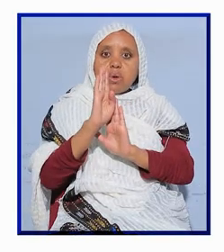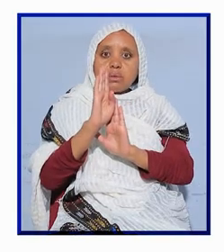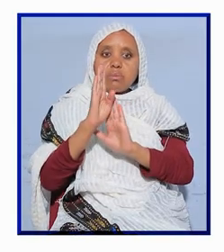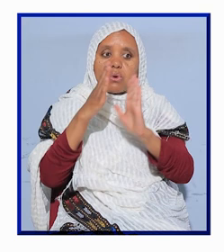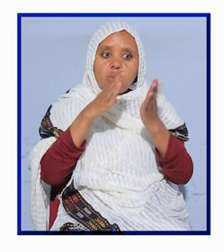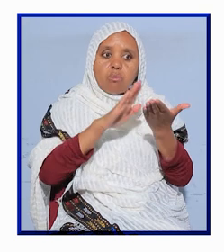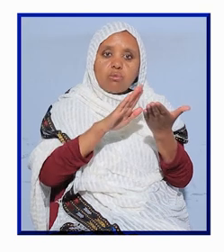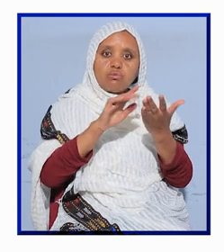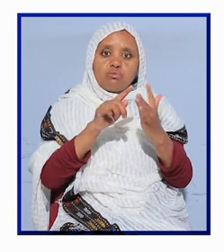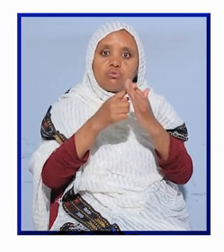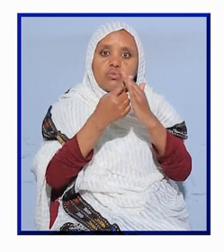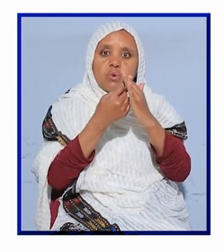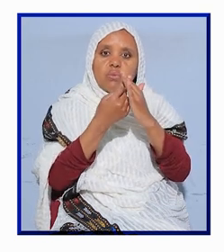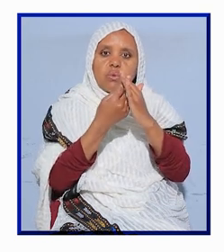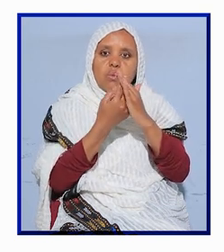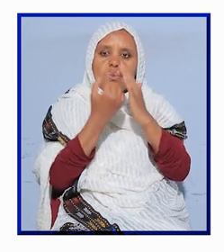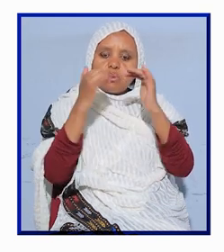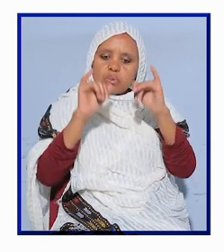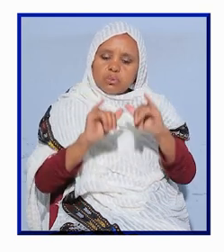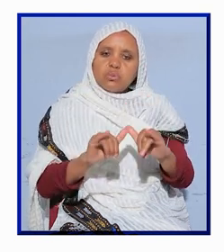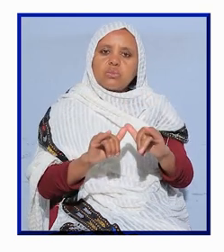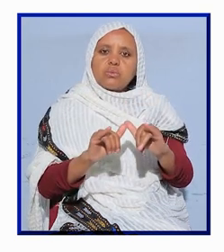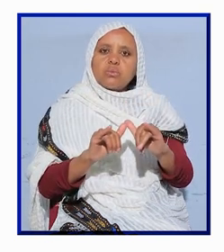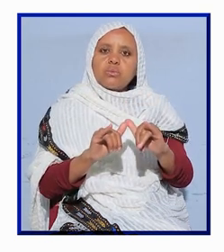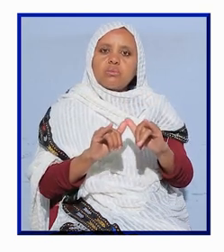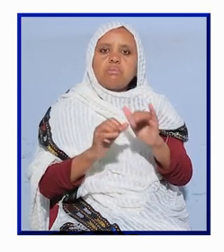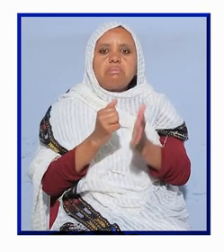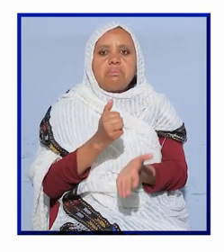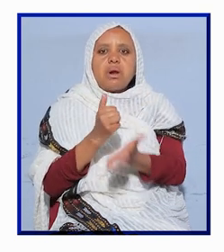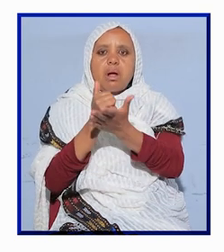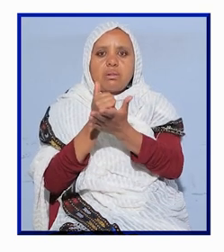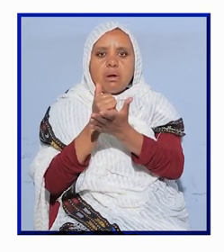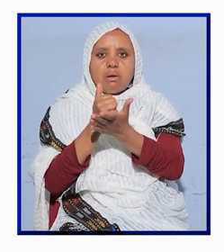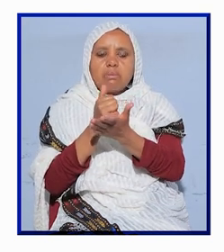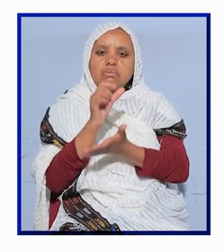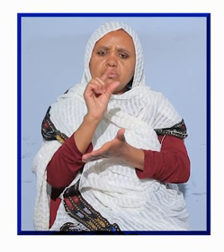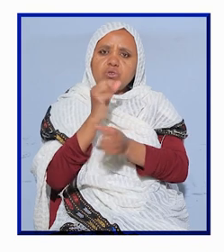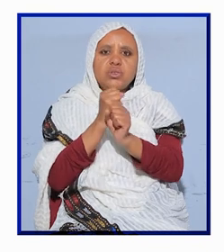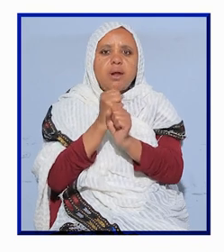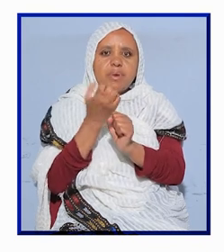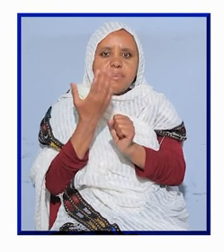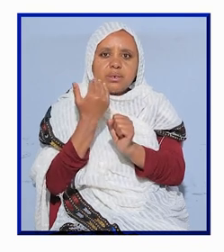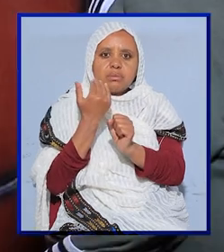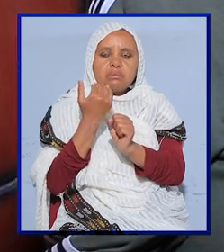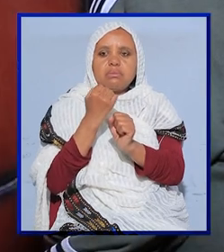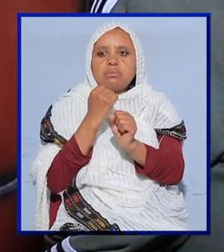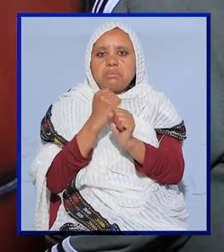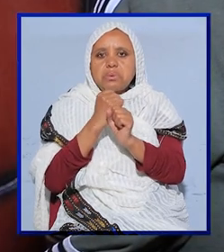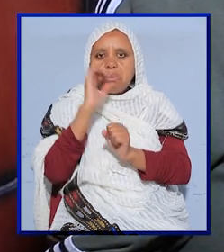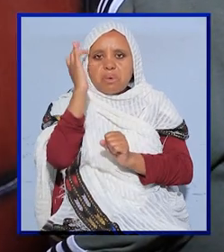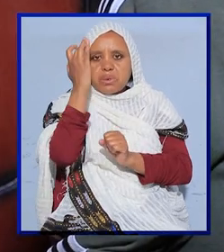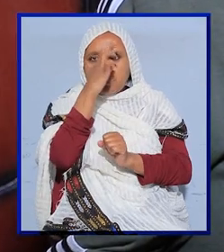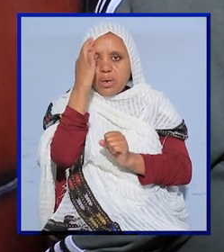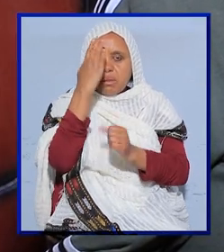ያሳደጓትም ከሞቱ ጀምሮ እዚሁ በእርዳታም ትንሽ ስራም ነበራት በስራውም